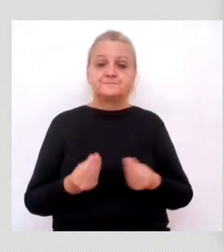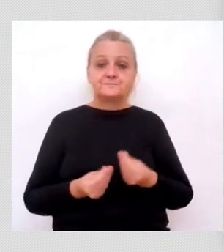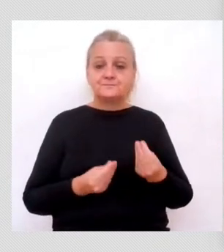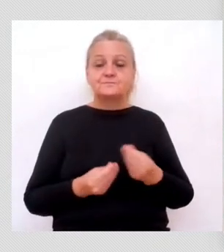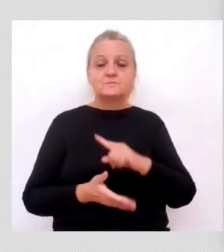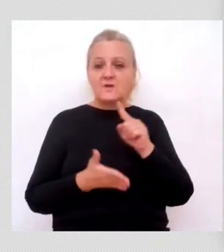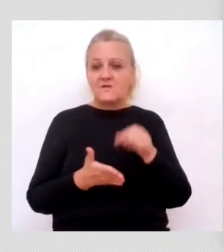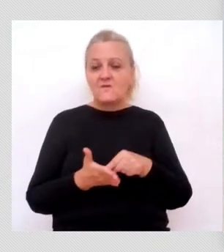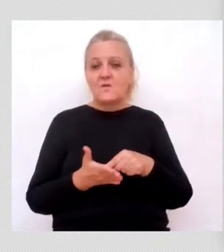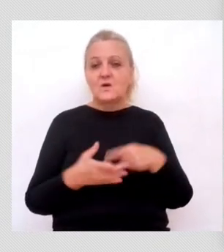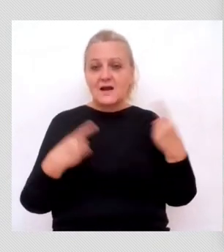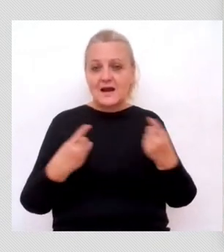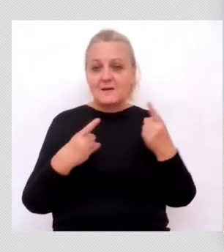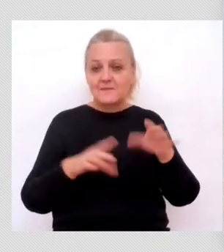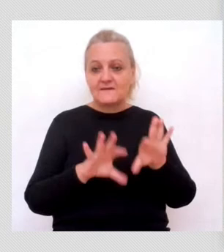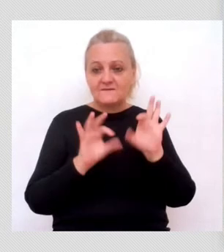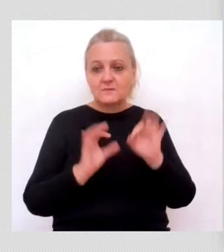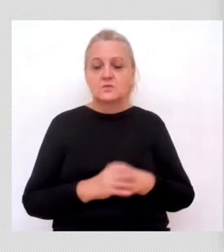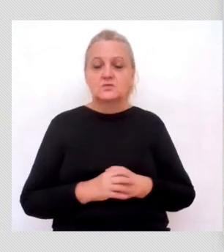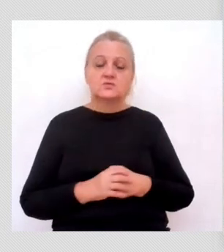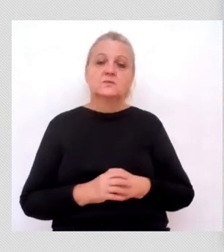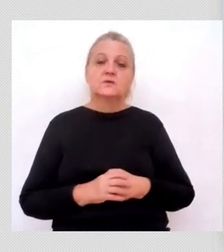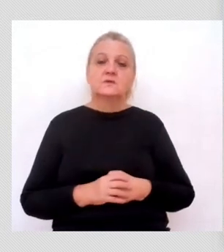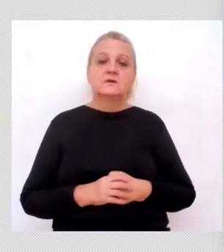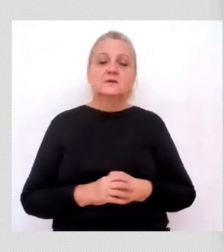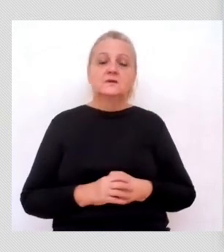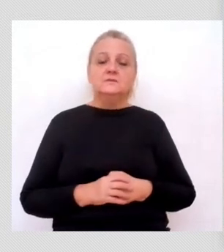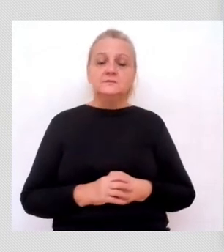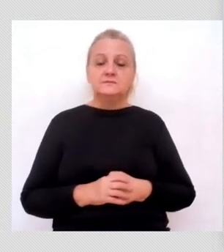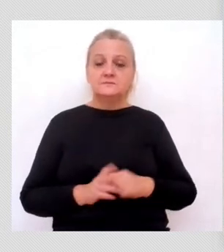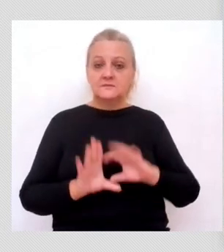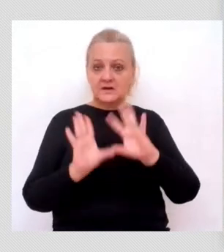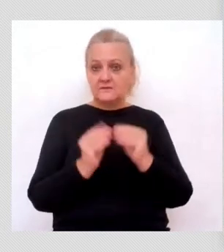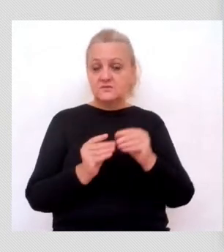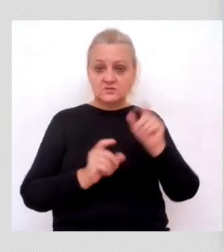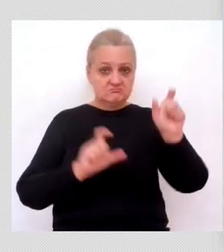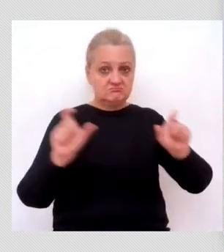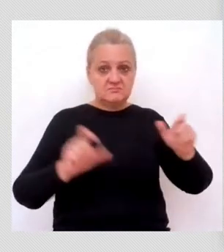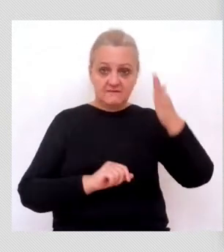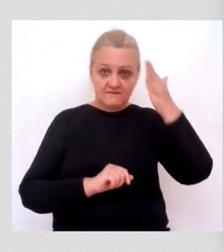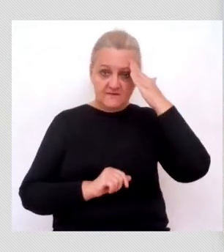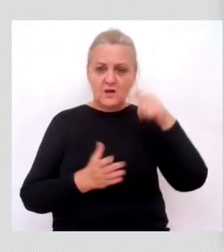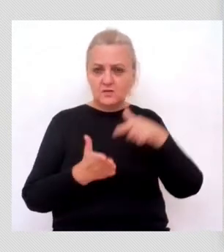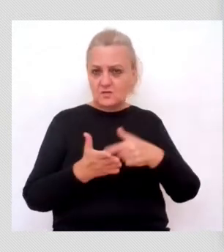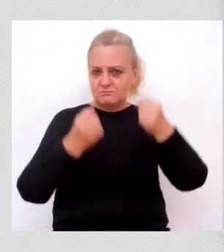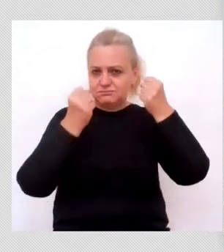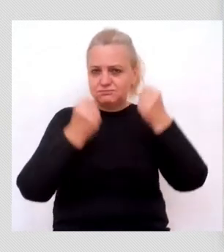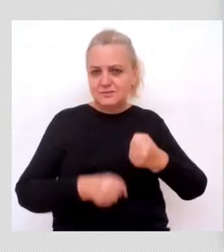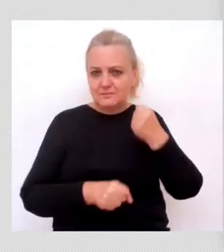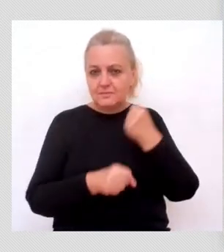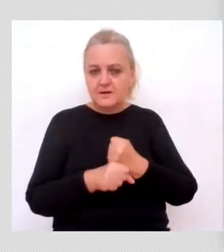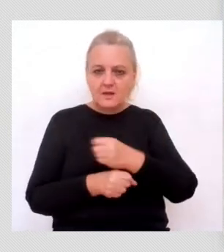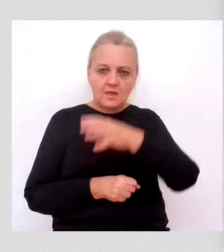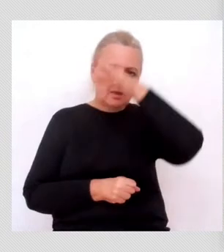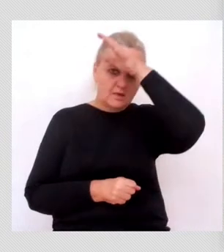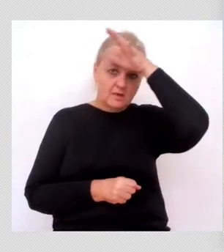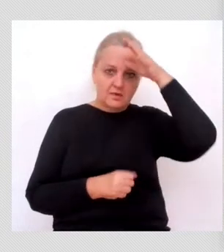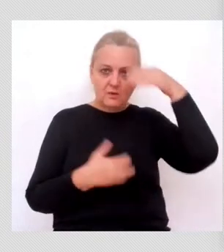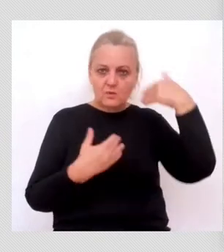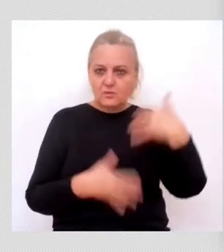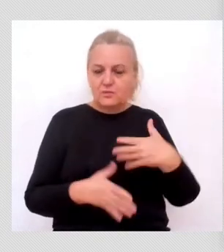właśnie kampanii wyborczych. I wszyscy oni wiedzą, jaka to jest ciężka praca, jaka to jest mozolna